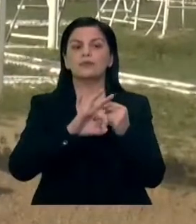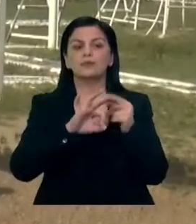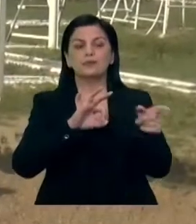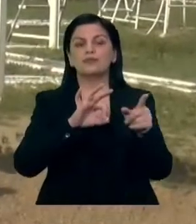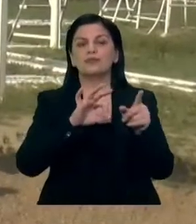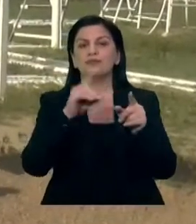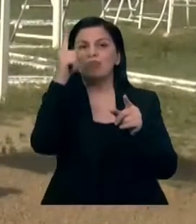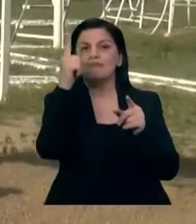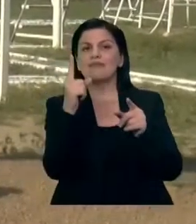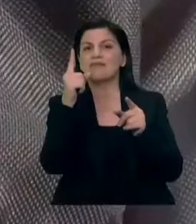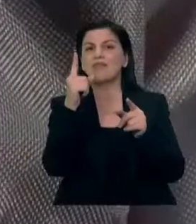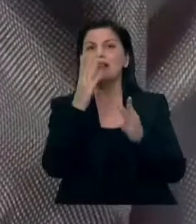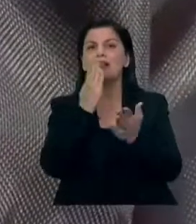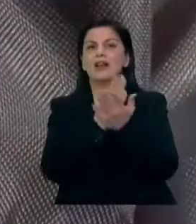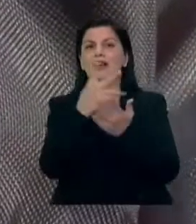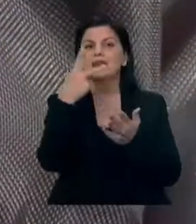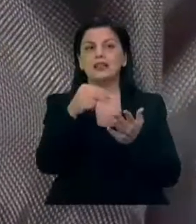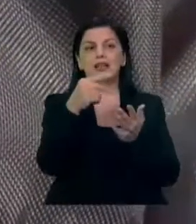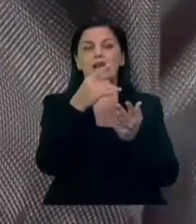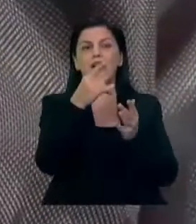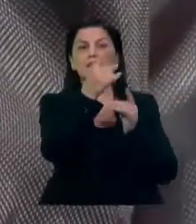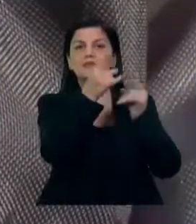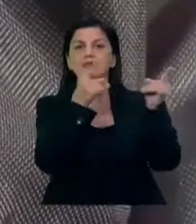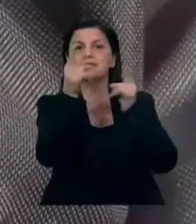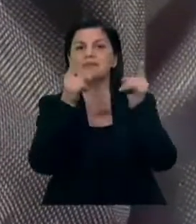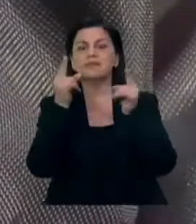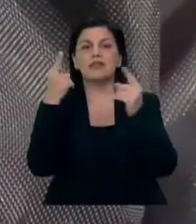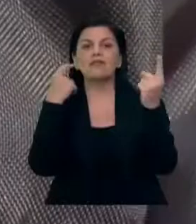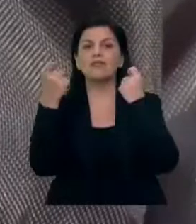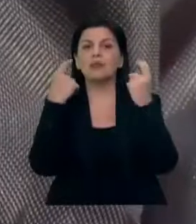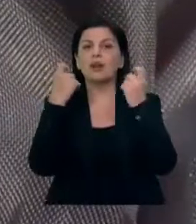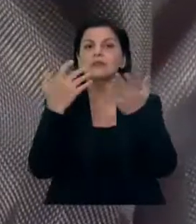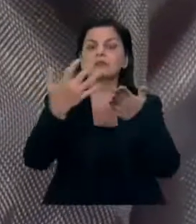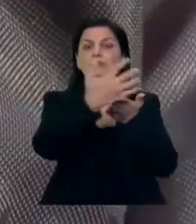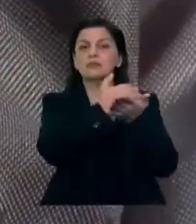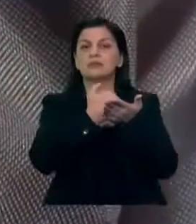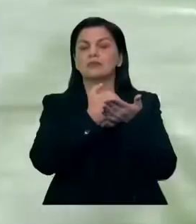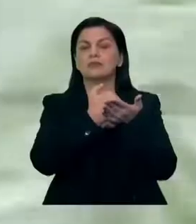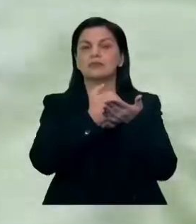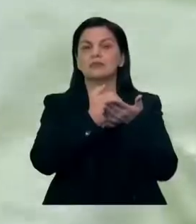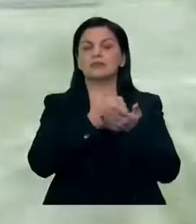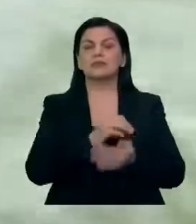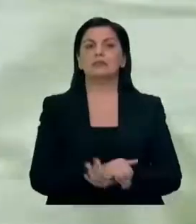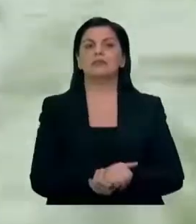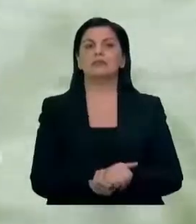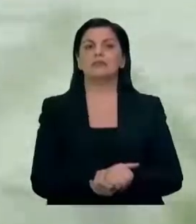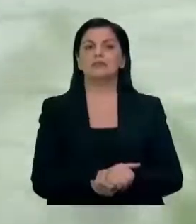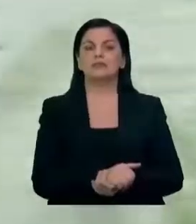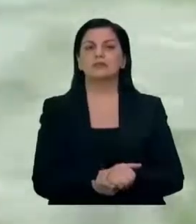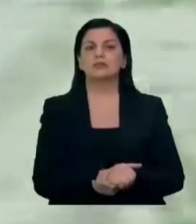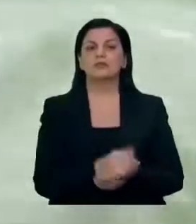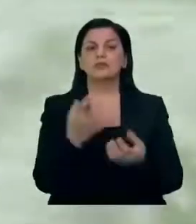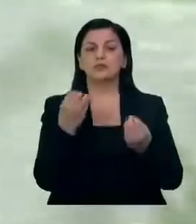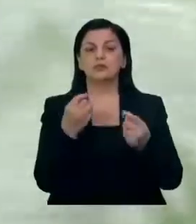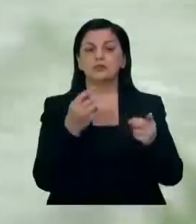stansiyaların hesabına mümkün olub. Yəni işğaldan sonra qərb bölgəsində yerləşən hidrometeoroloji stansiyaların məlumatları təhlil edilirdi. Eyni zamanda burada